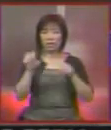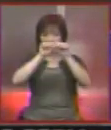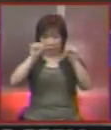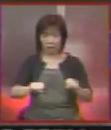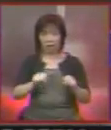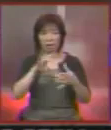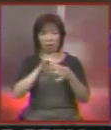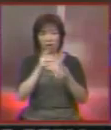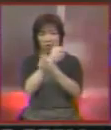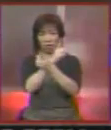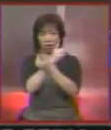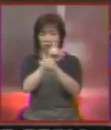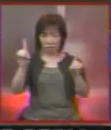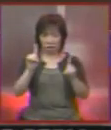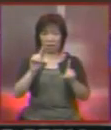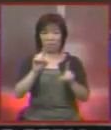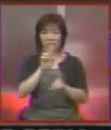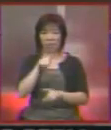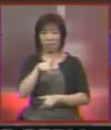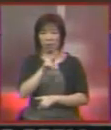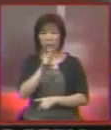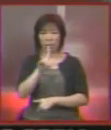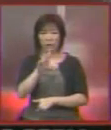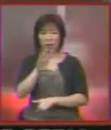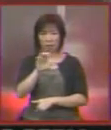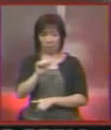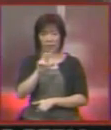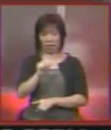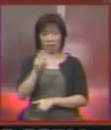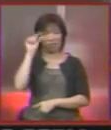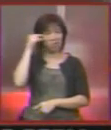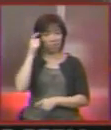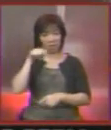of democratic republican government in this country.